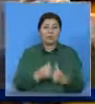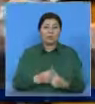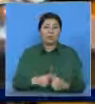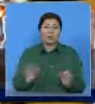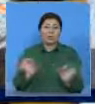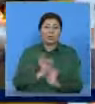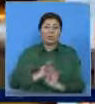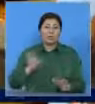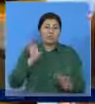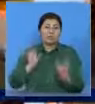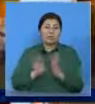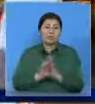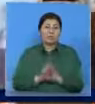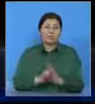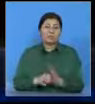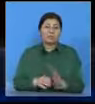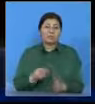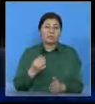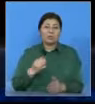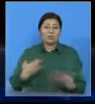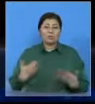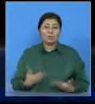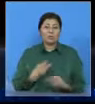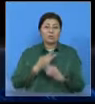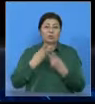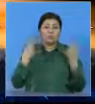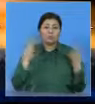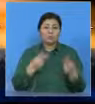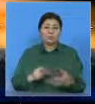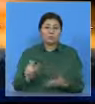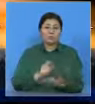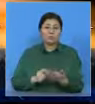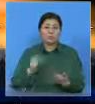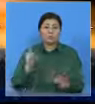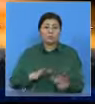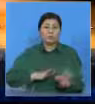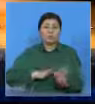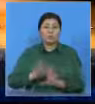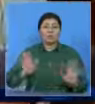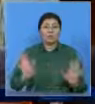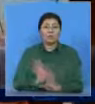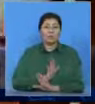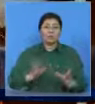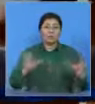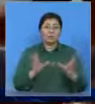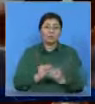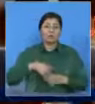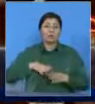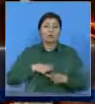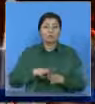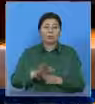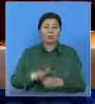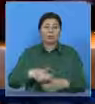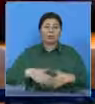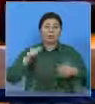тамашалады. Шәмші атамыздың жастық шағының куәсі болды. Тіпті дарынды сазгердің жанды дауыста орындалған әндерін қосыла шырқады. Қойылымнан